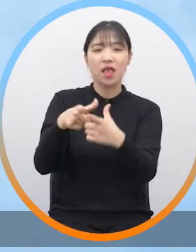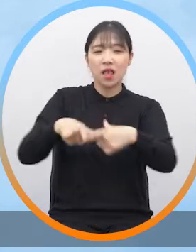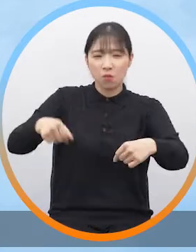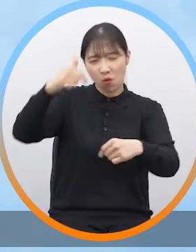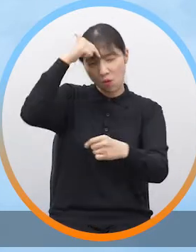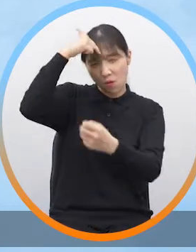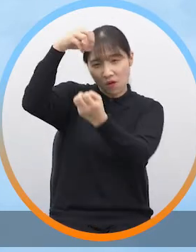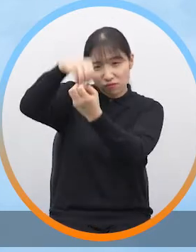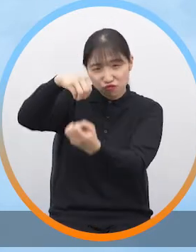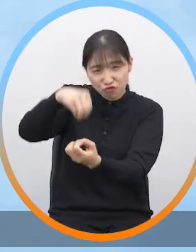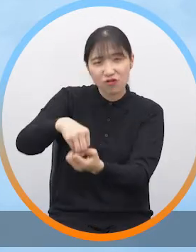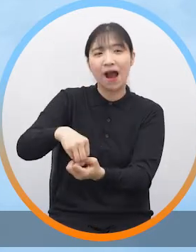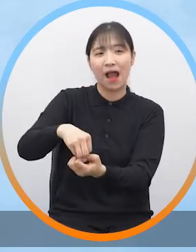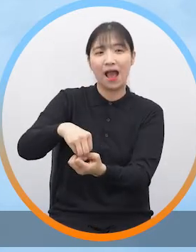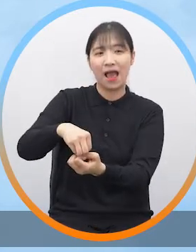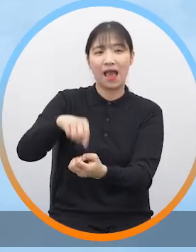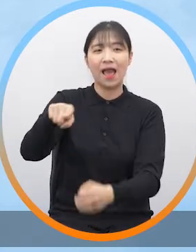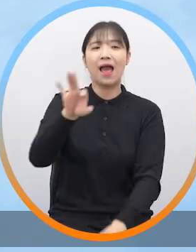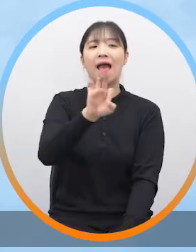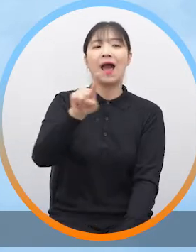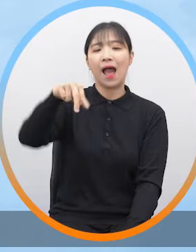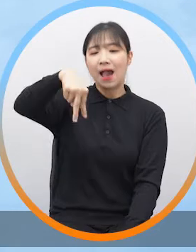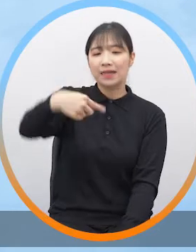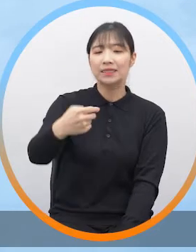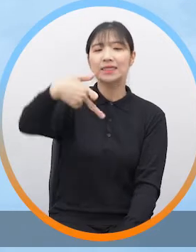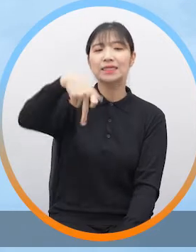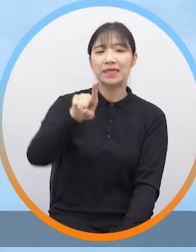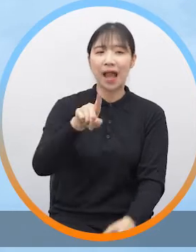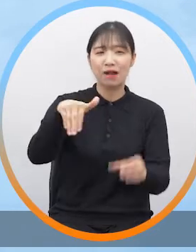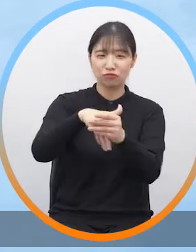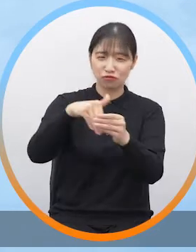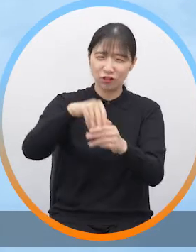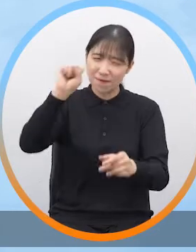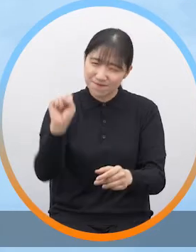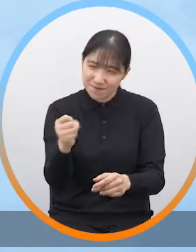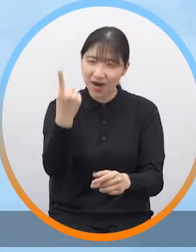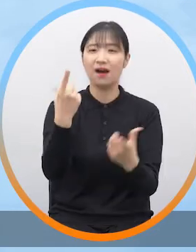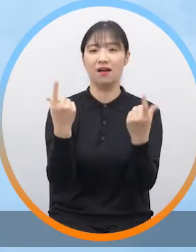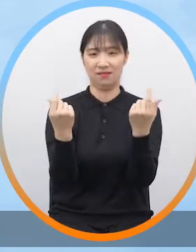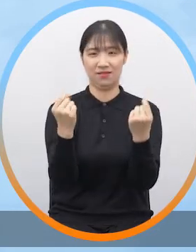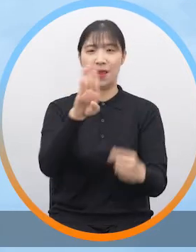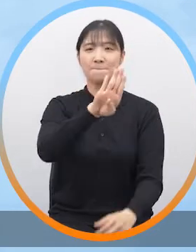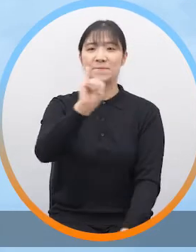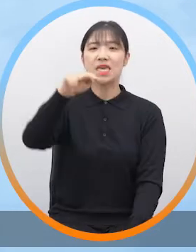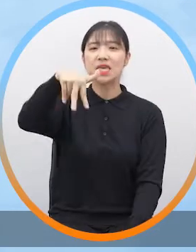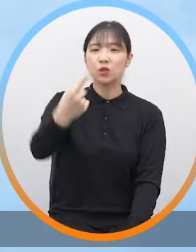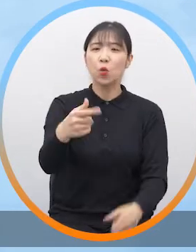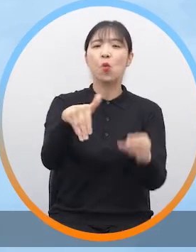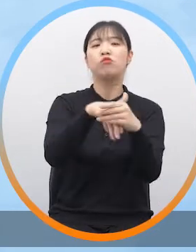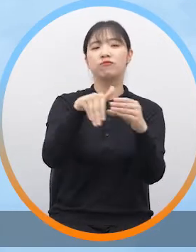문화의 정수였던 아스카 문화 시조가 됐다는 것이죠. 비조 문화의 시조.